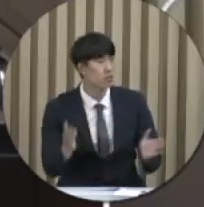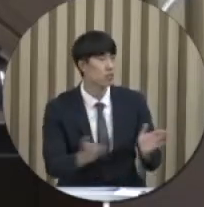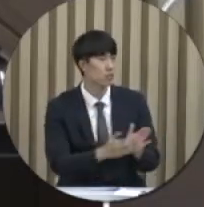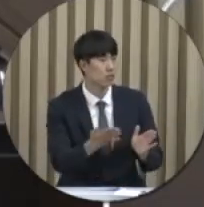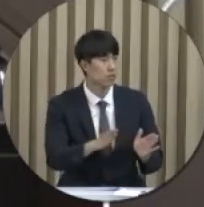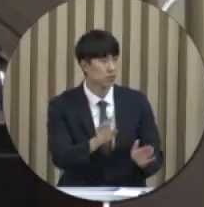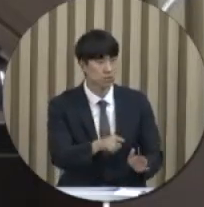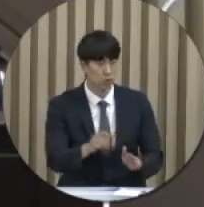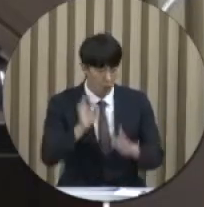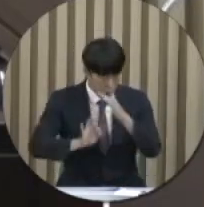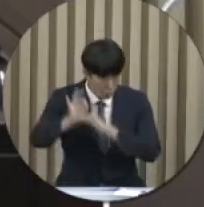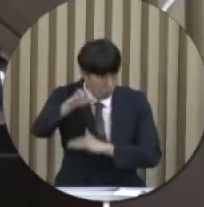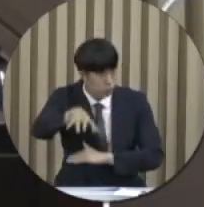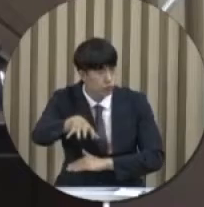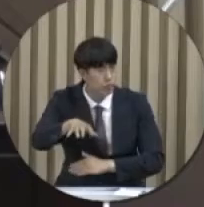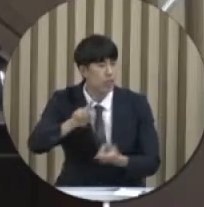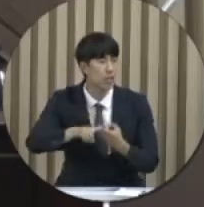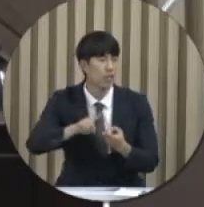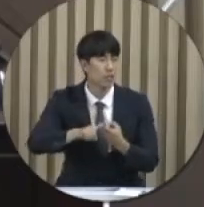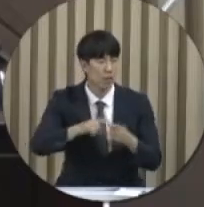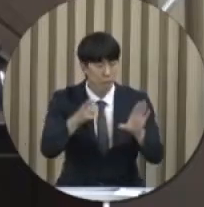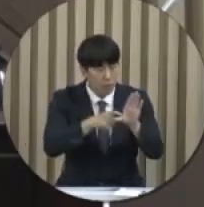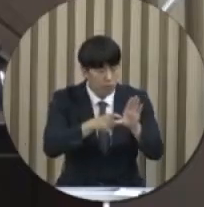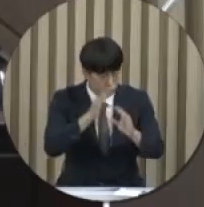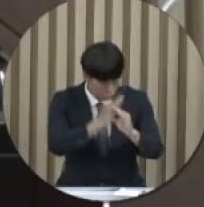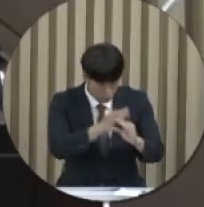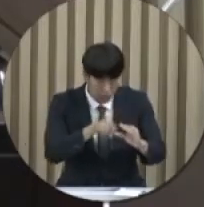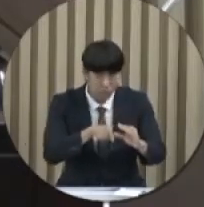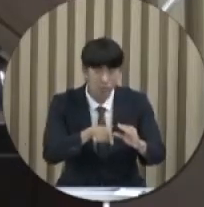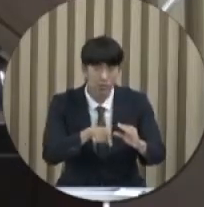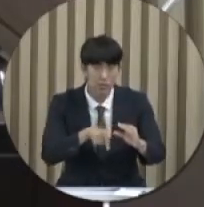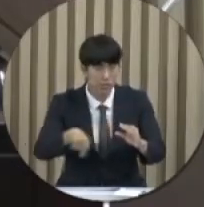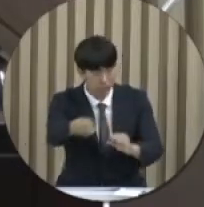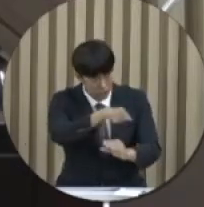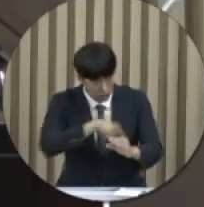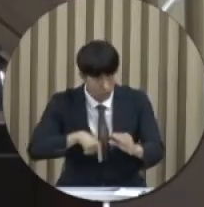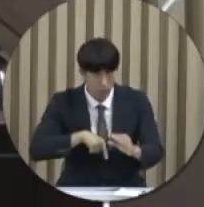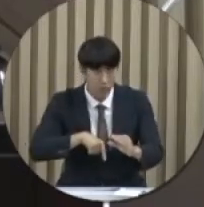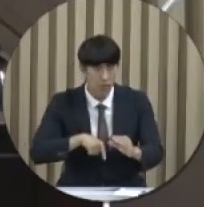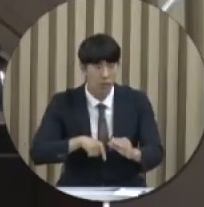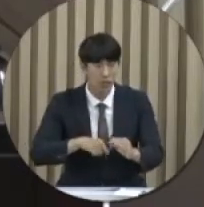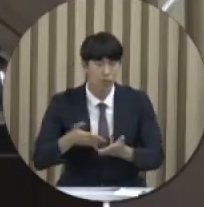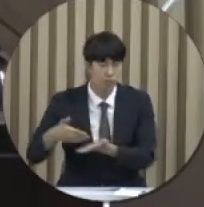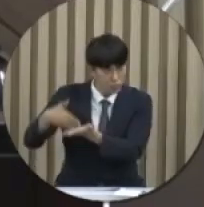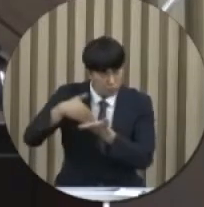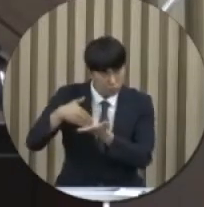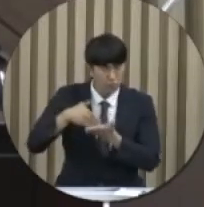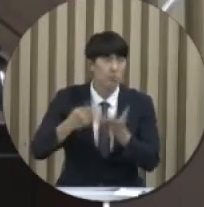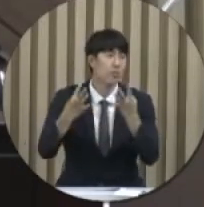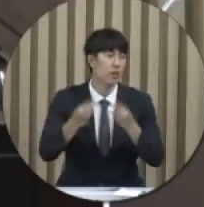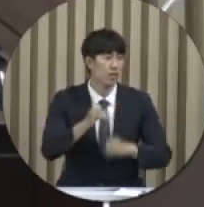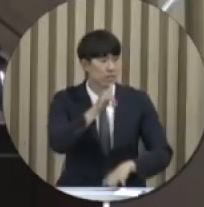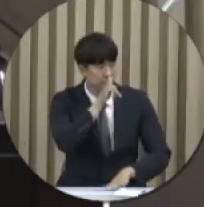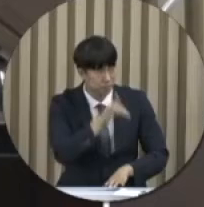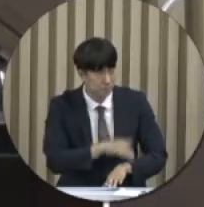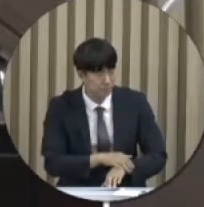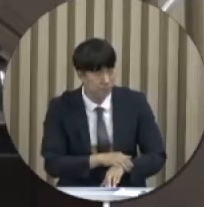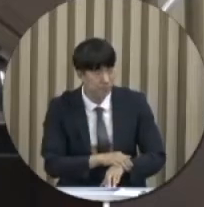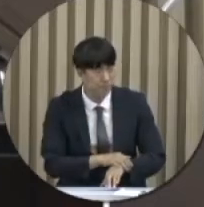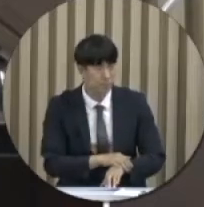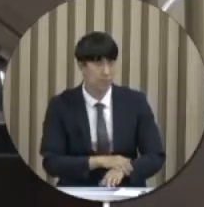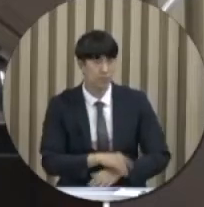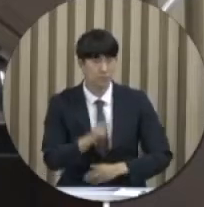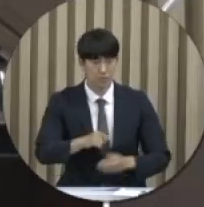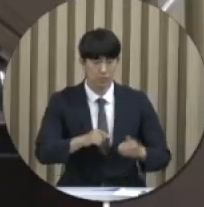이 동북권에 대한 특히 이제 병점을 중심으로 한 여러 가지 그동안의 민원성인 부분들이 많이 있어서요,